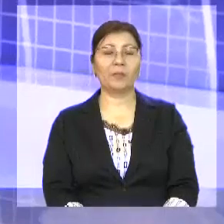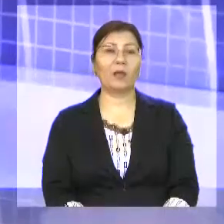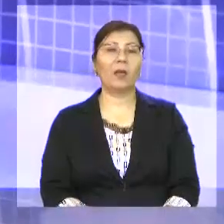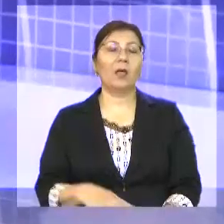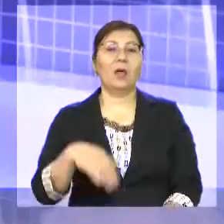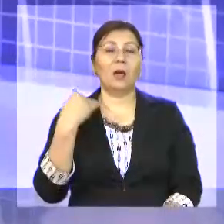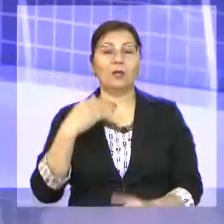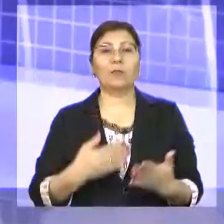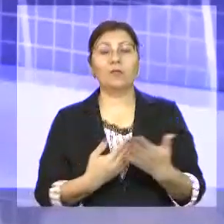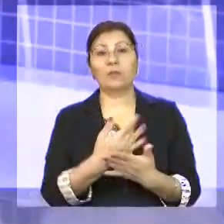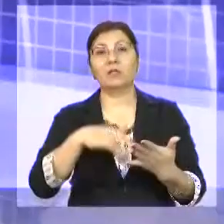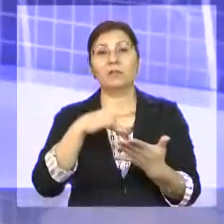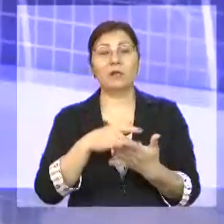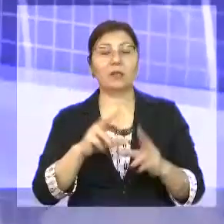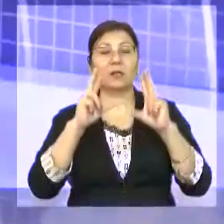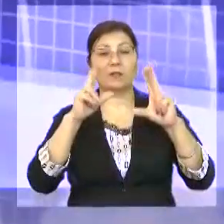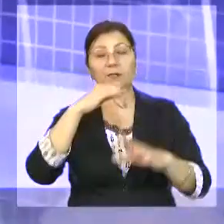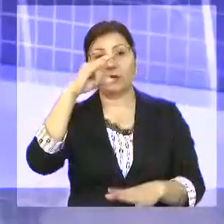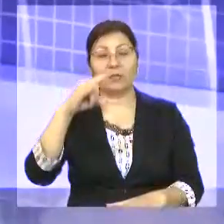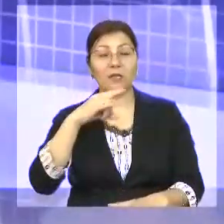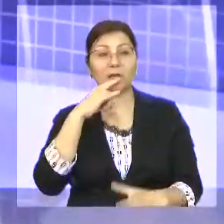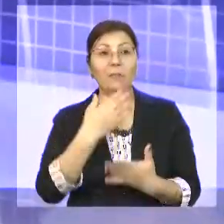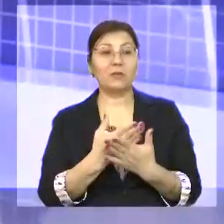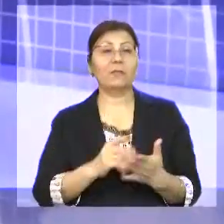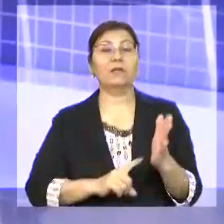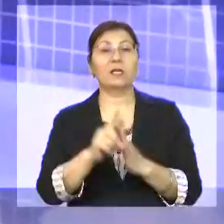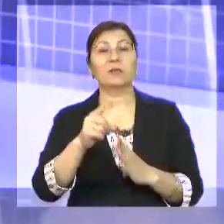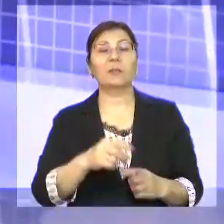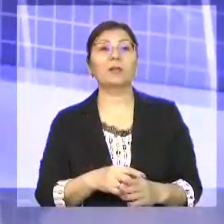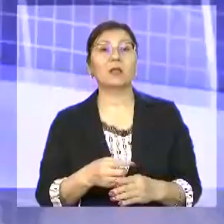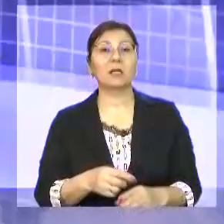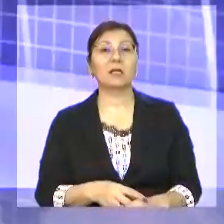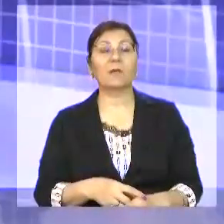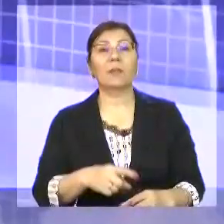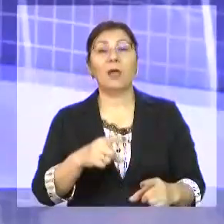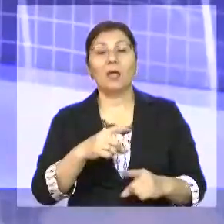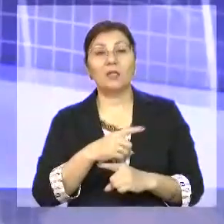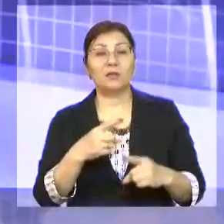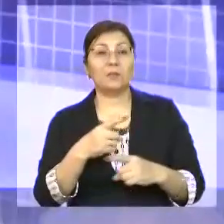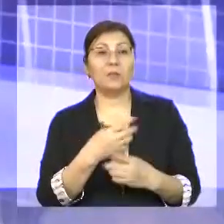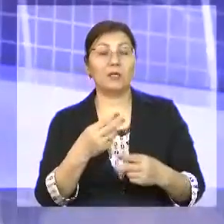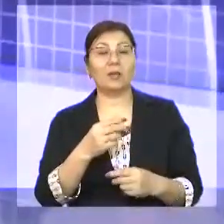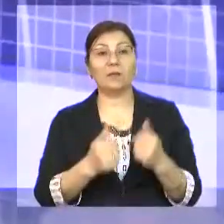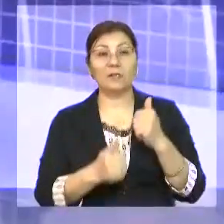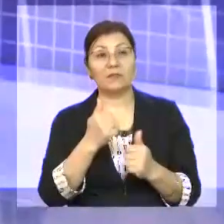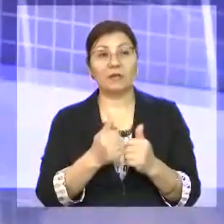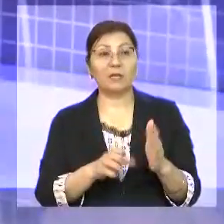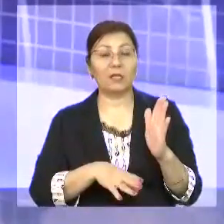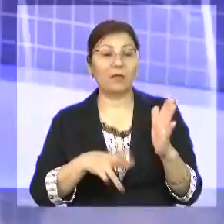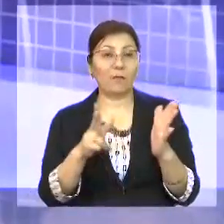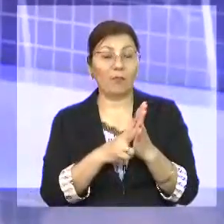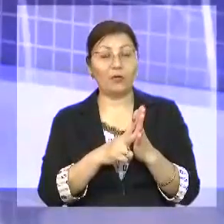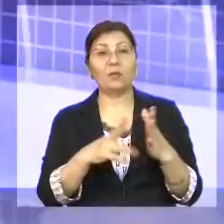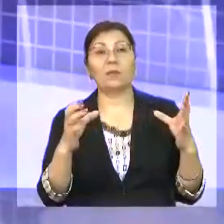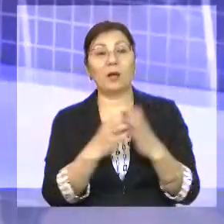Актобе вновь стал волейбольным центром страны в городе стартовал кубок Казахстана среди сильнейших мужских коллективов страны восьмёрка лучших волейбольных